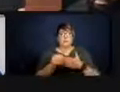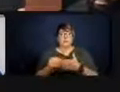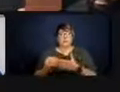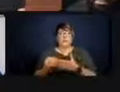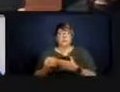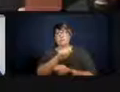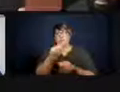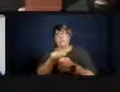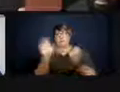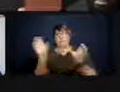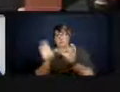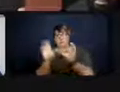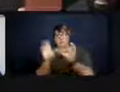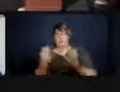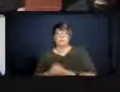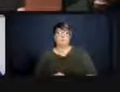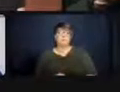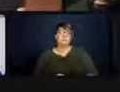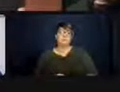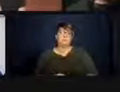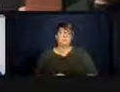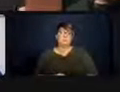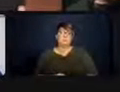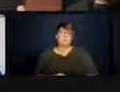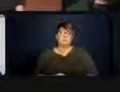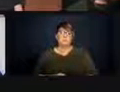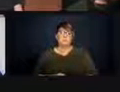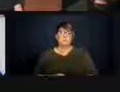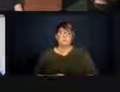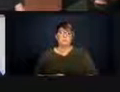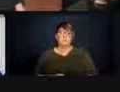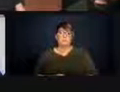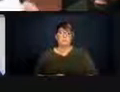المعرفة المتنوعة.